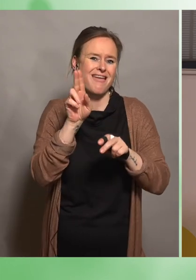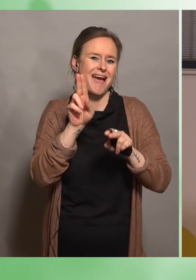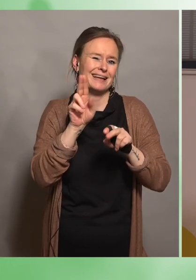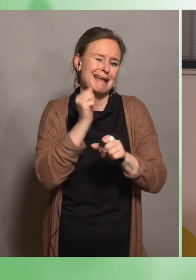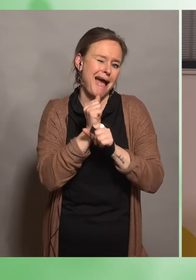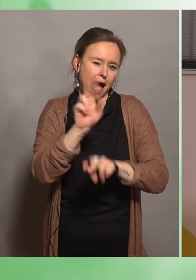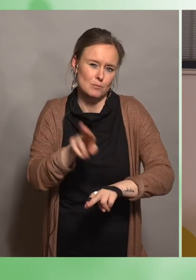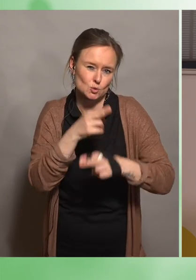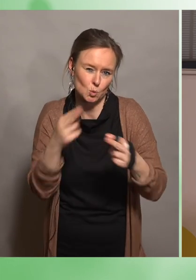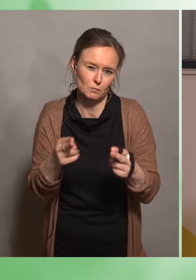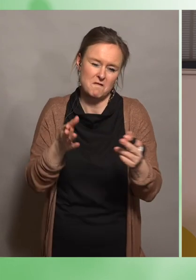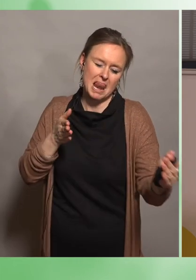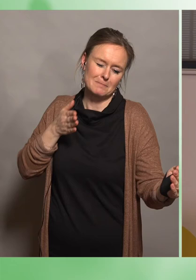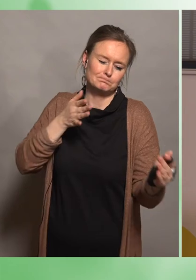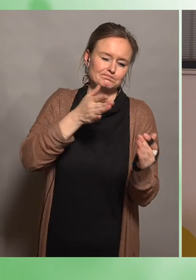eigentlich gegen null gegangen.